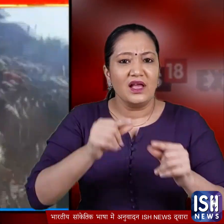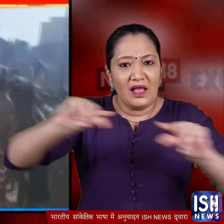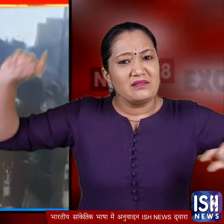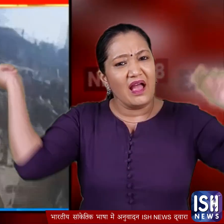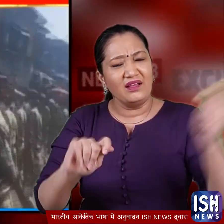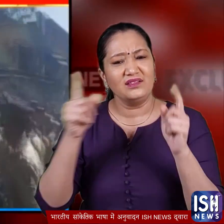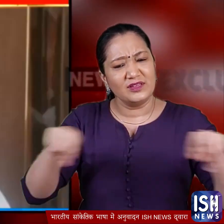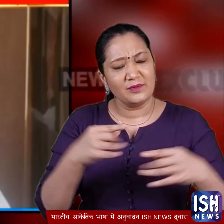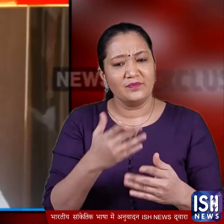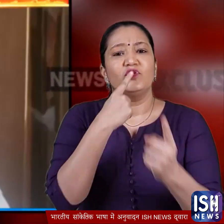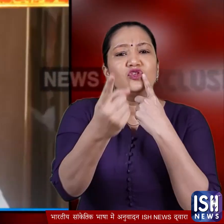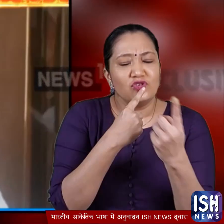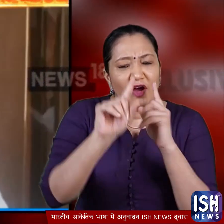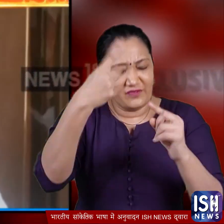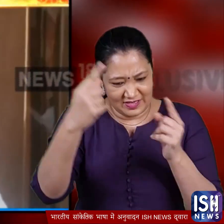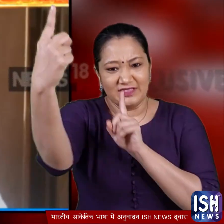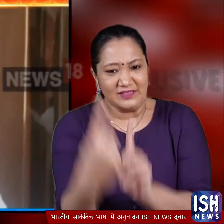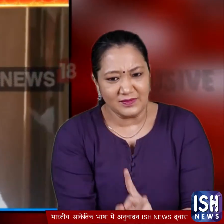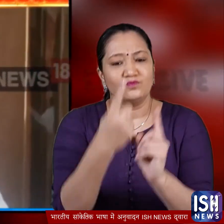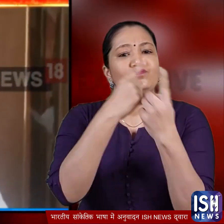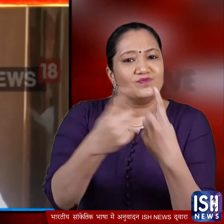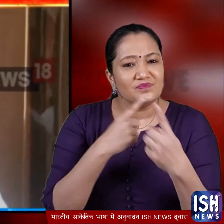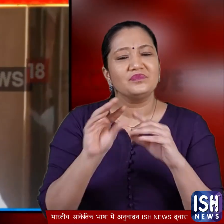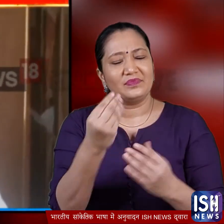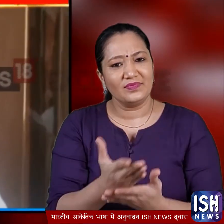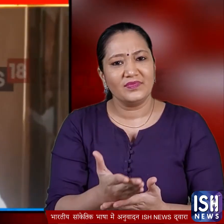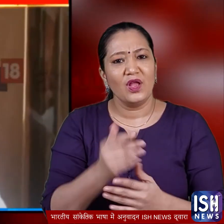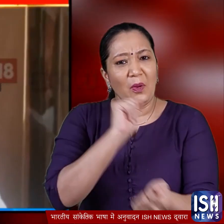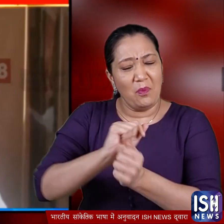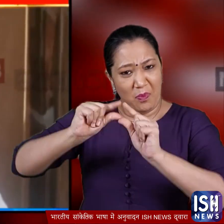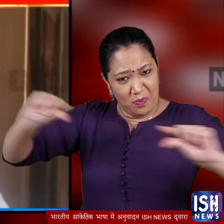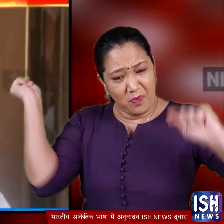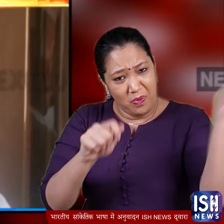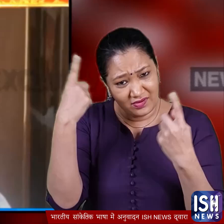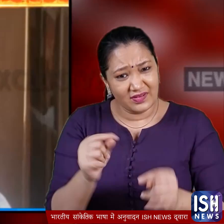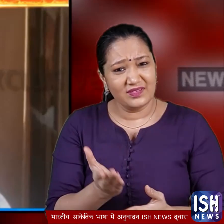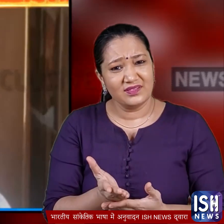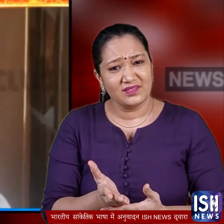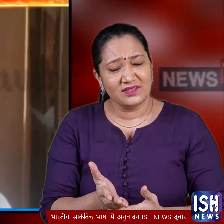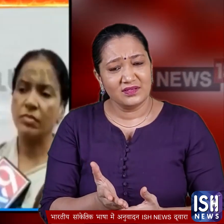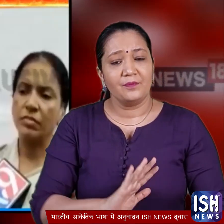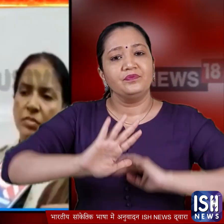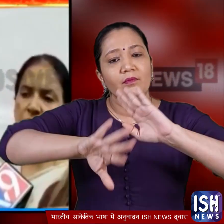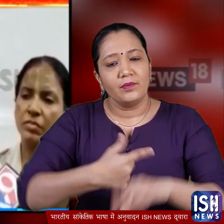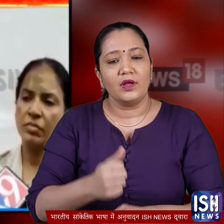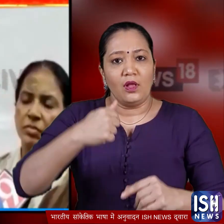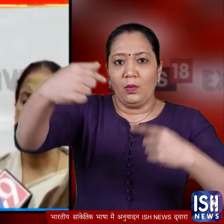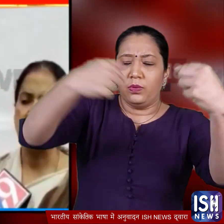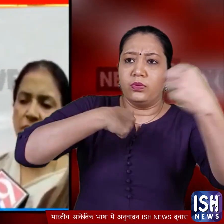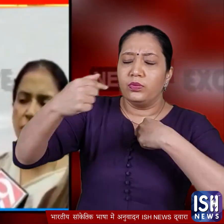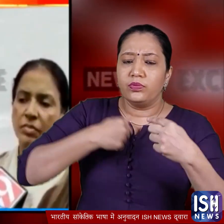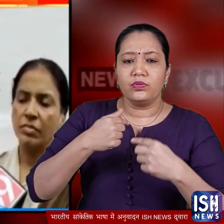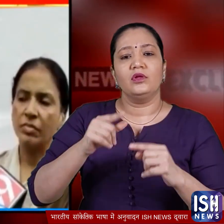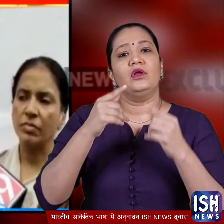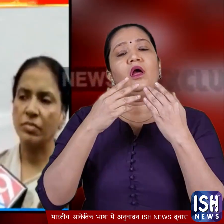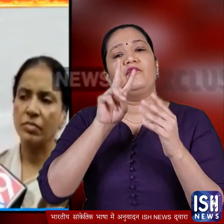उन पर लाठीचार्ज करवाया। पर बात करने का छोड़कर उन पर पुलिस बल का प्रयोग करोगे आप। इसके बाद अपने ऊपर